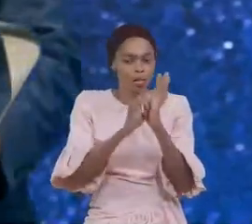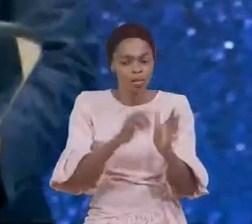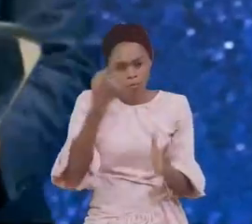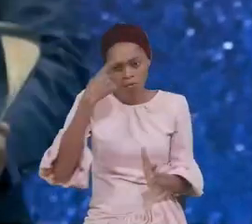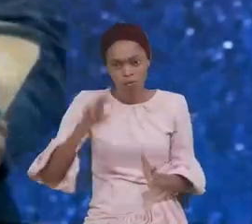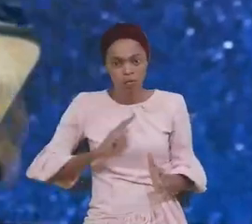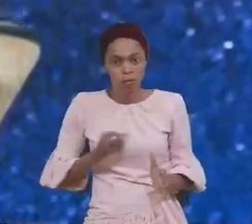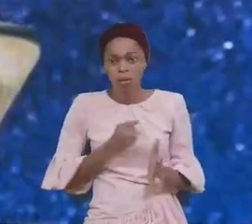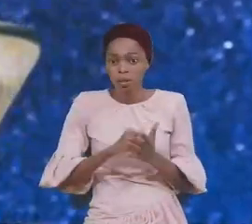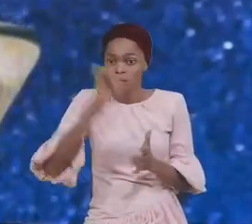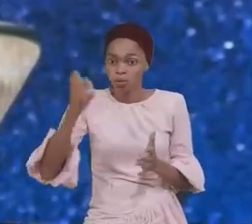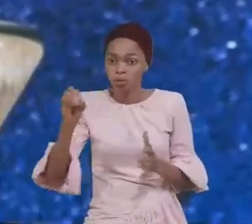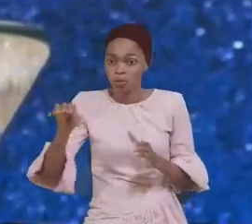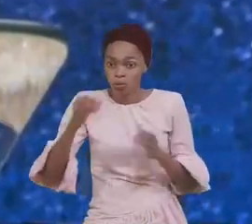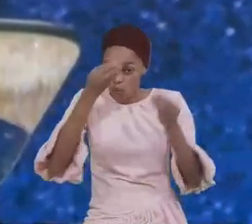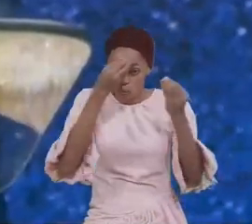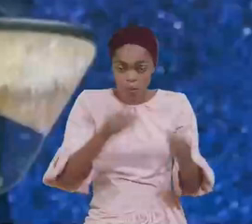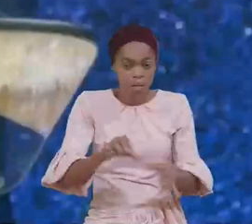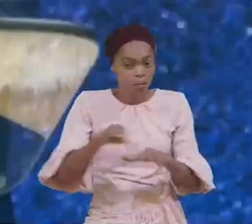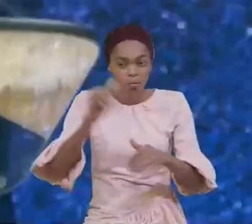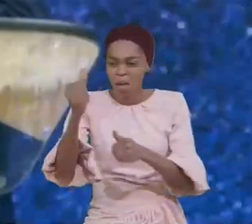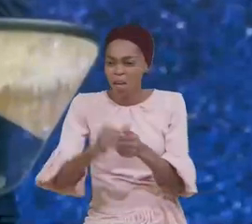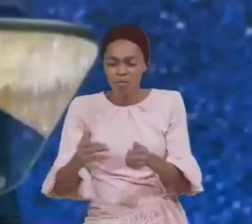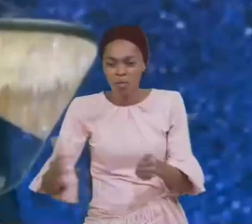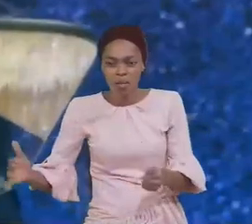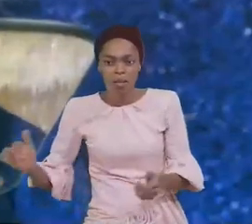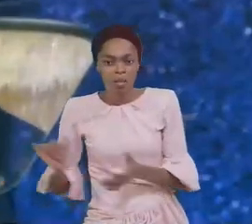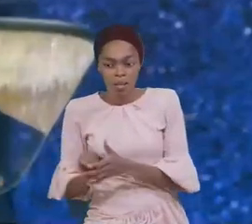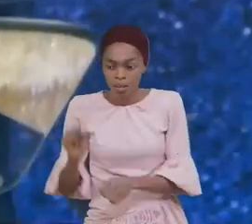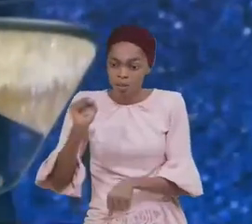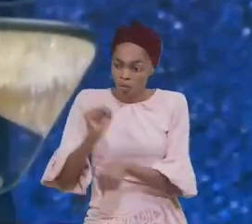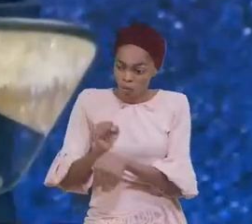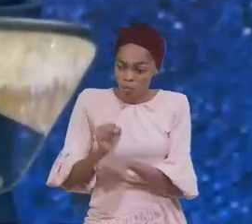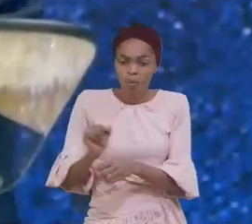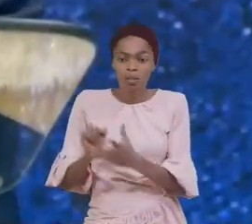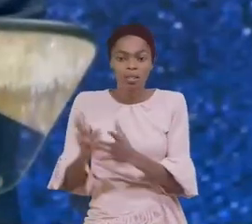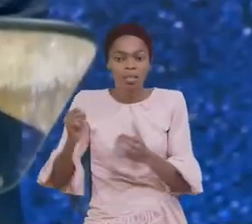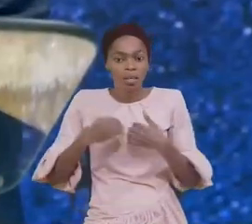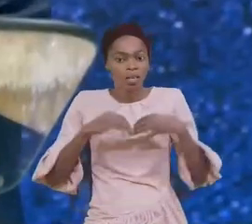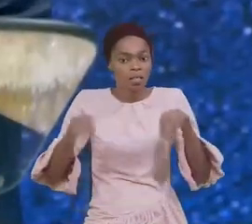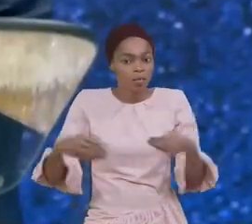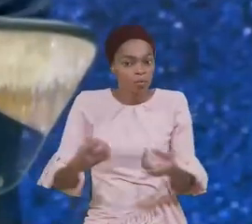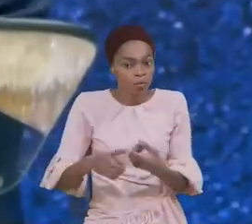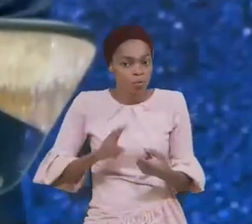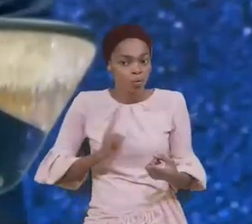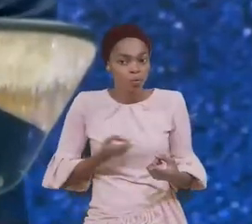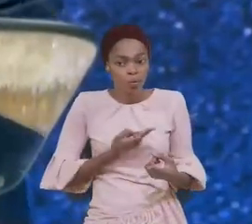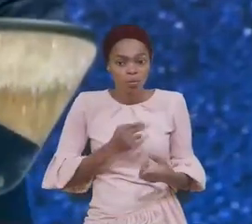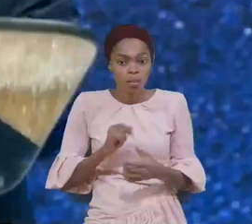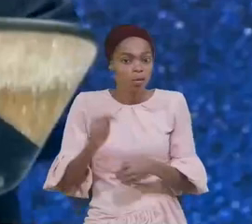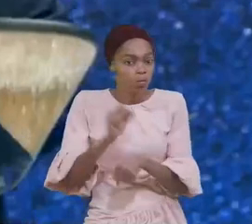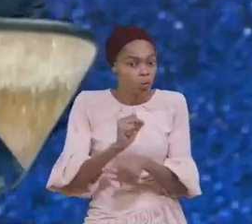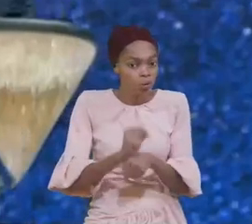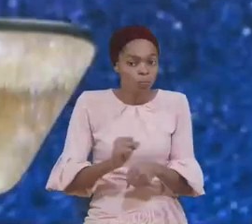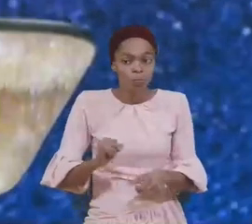nous. Il n'a rien négligé que l'œuvre, que la parole qu'on entend, l'œuvre qu'il nous a donné à faire,